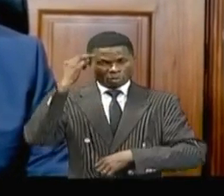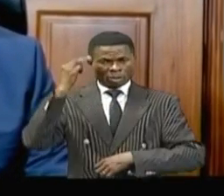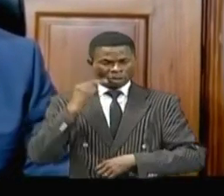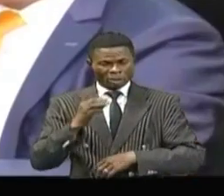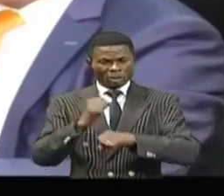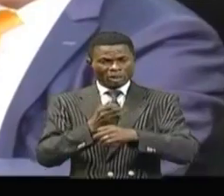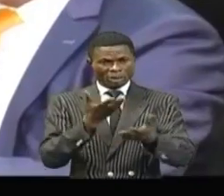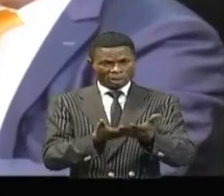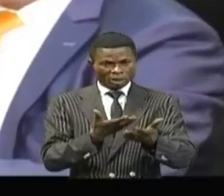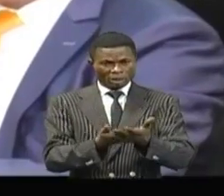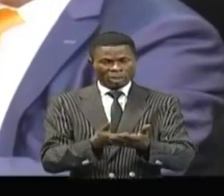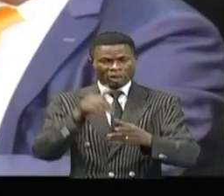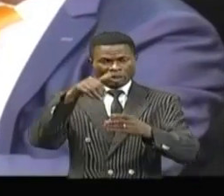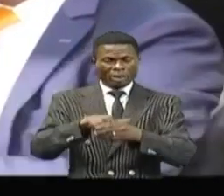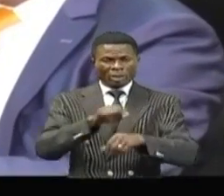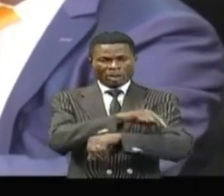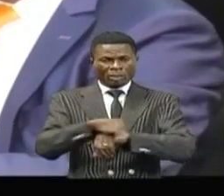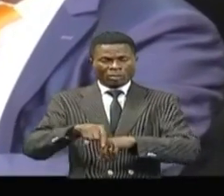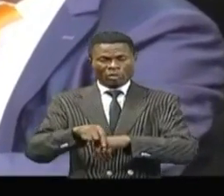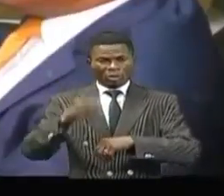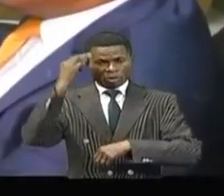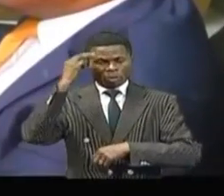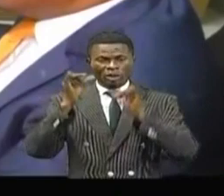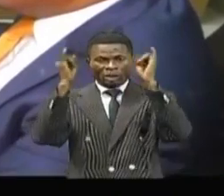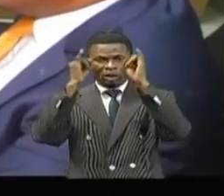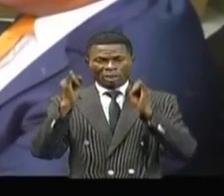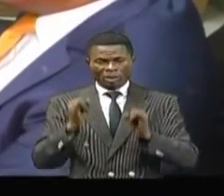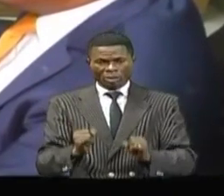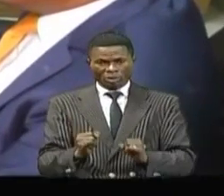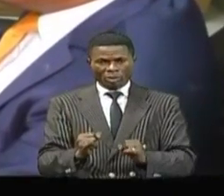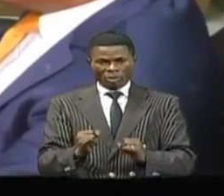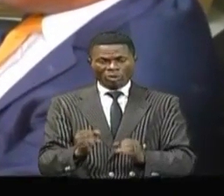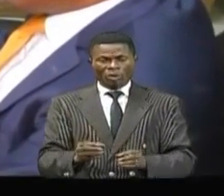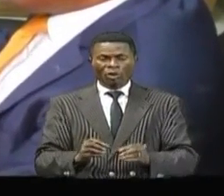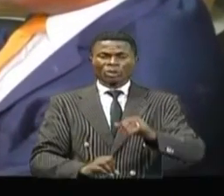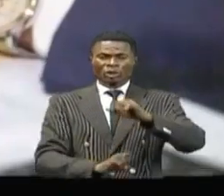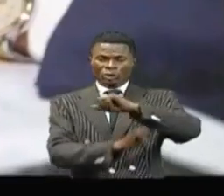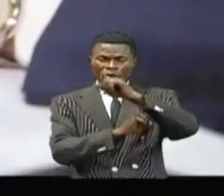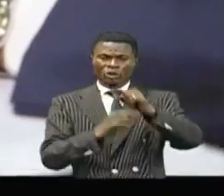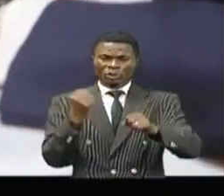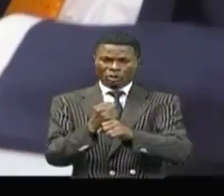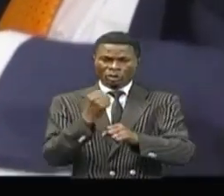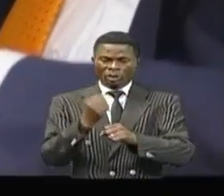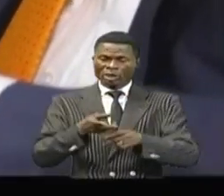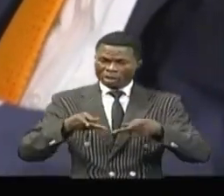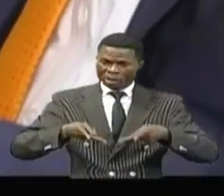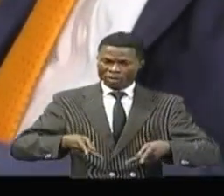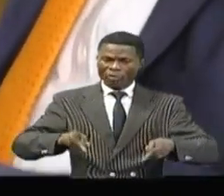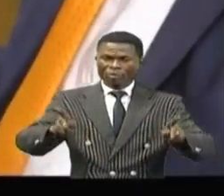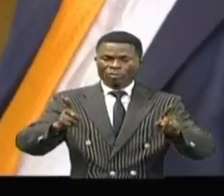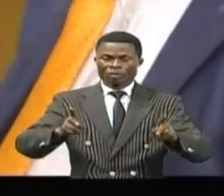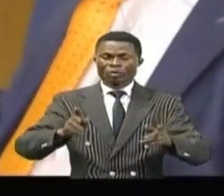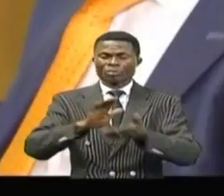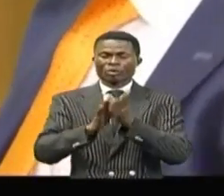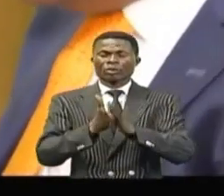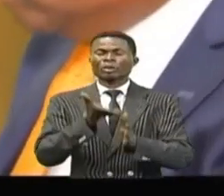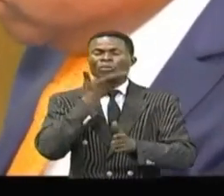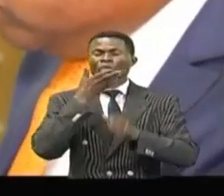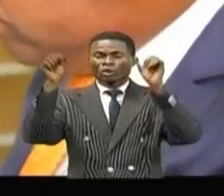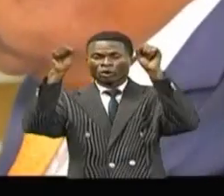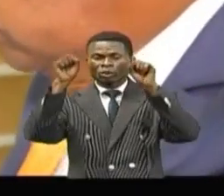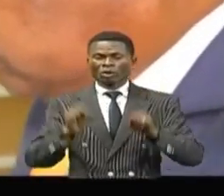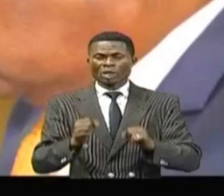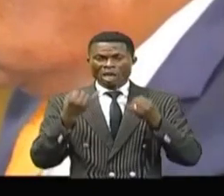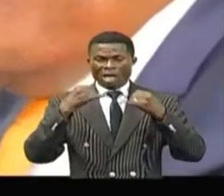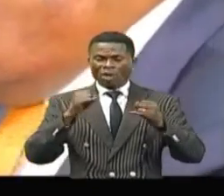en place au sein du ministère du numérique afin de conduire les travaux qui vont permettre la maturité des systèmes des